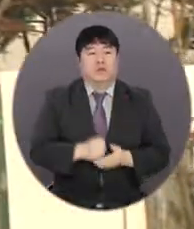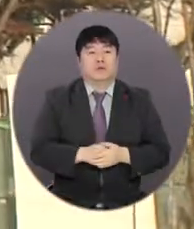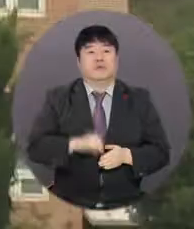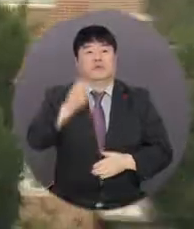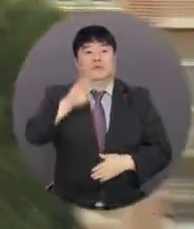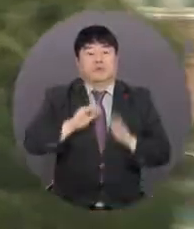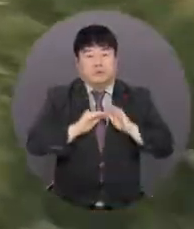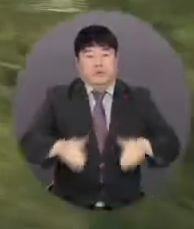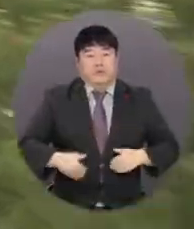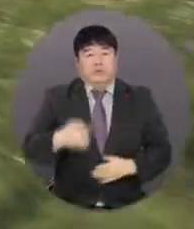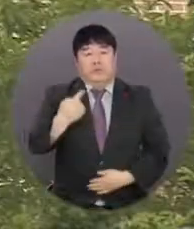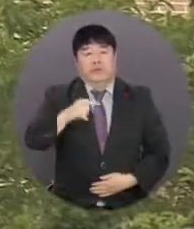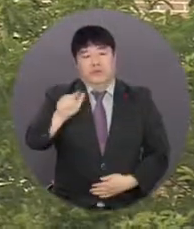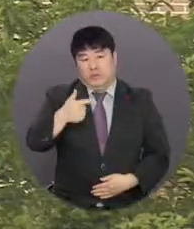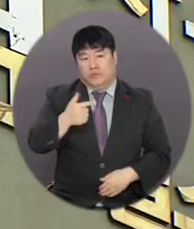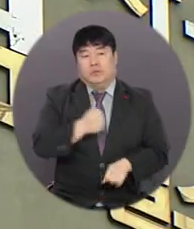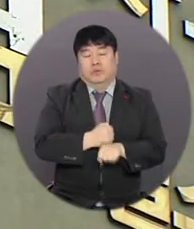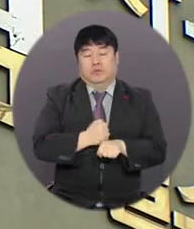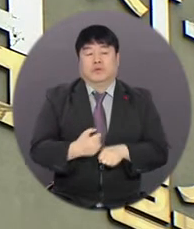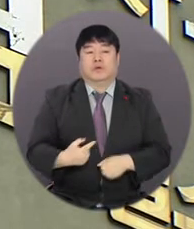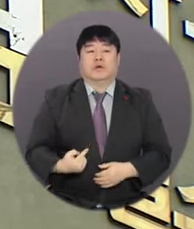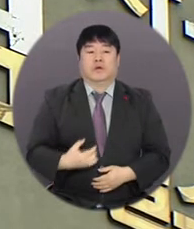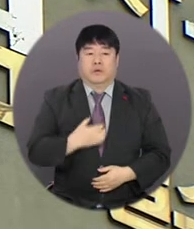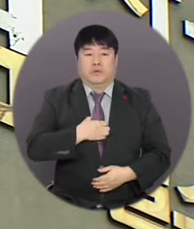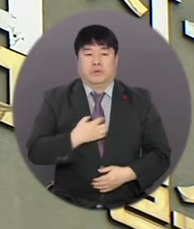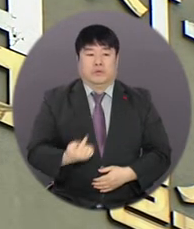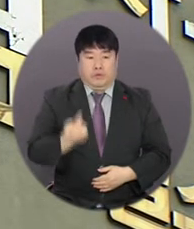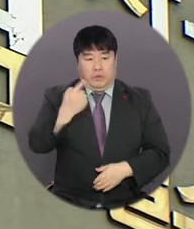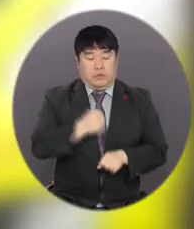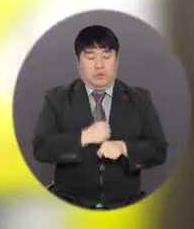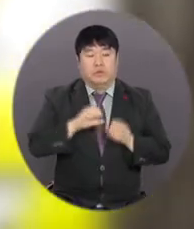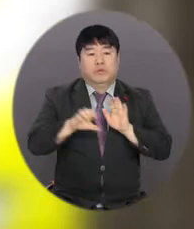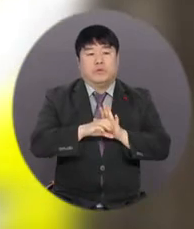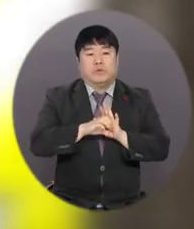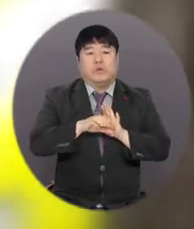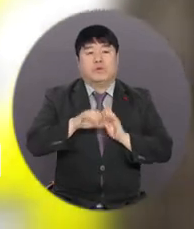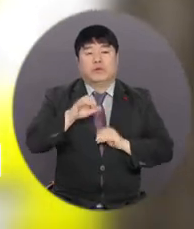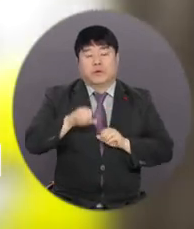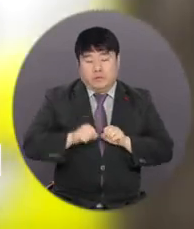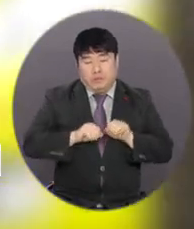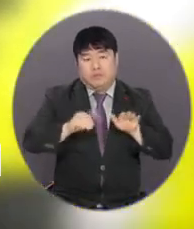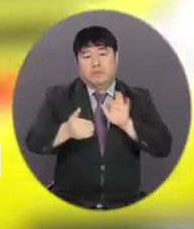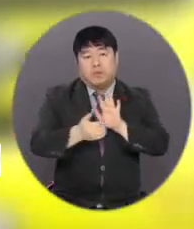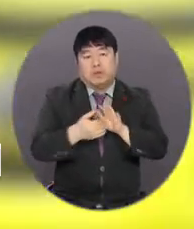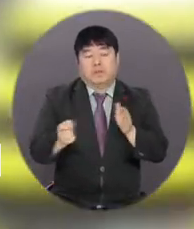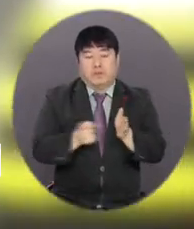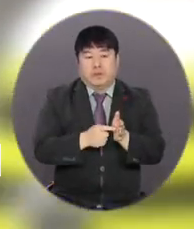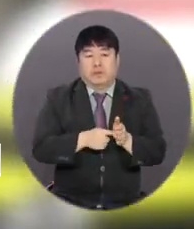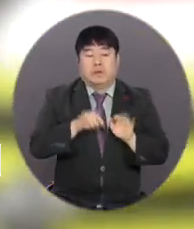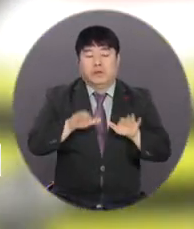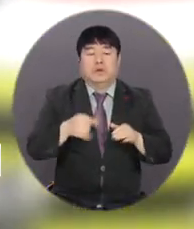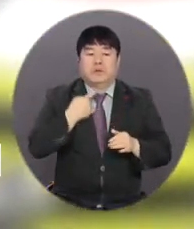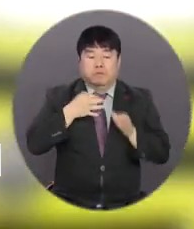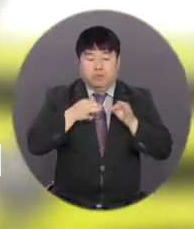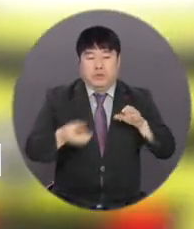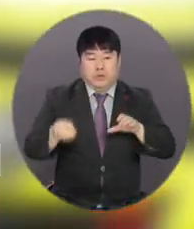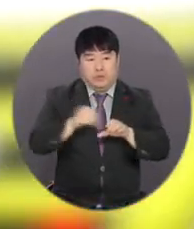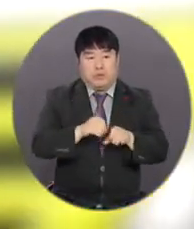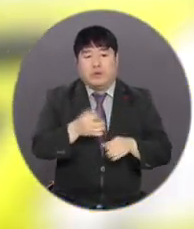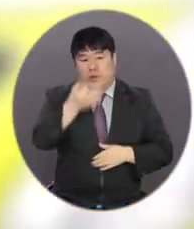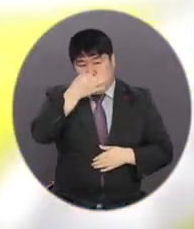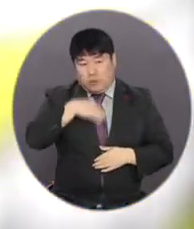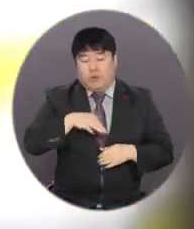광주 전남 1,600여 개 고위험 시설에 코로나 확산을 막는 데 비상이 걸린 가운데 현장의 목소리를 반영한 효과적인 대책을